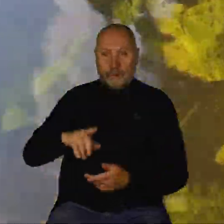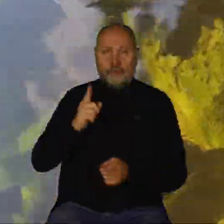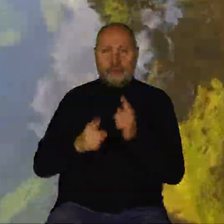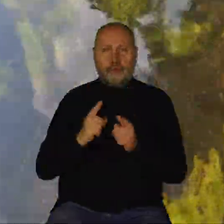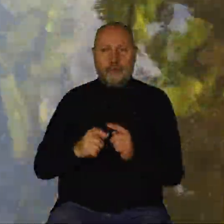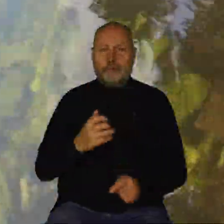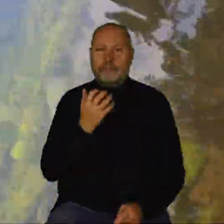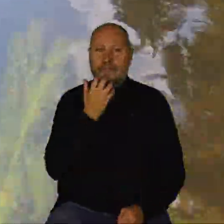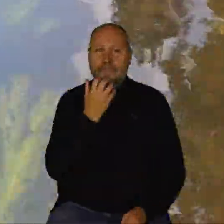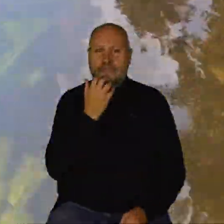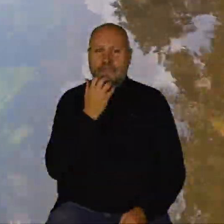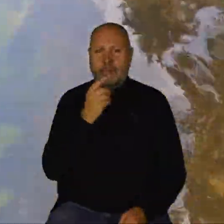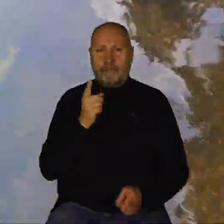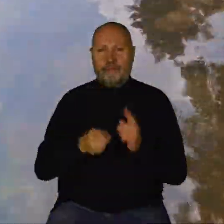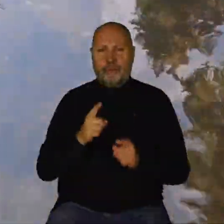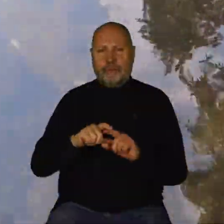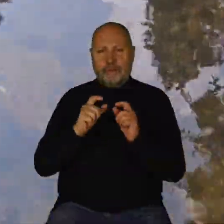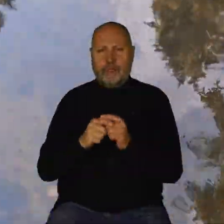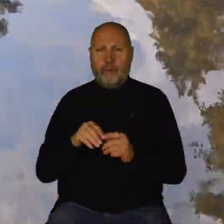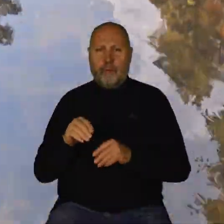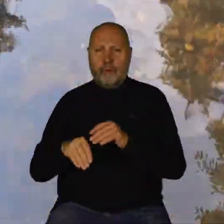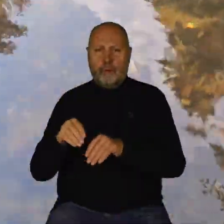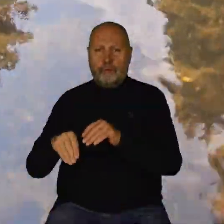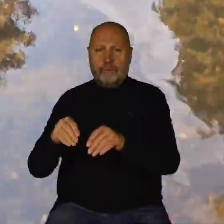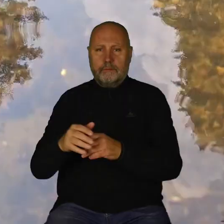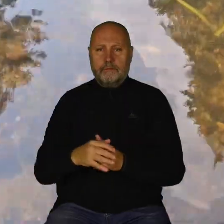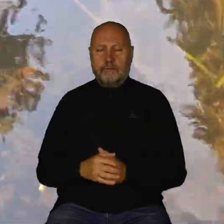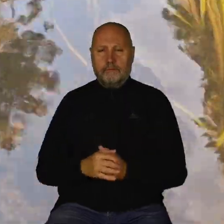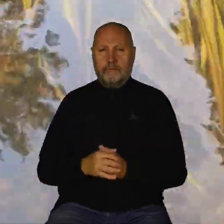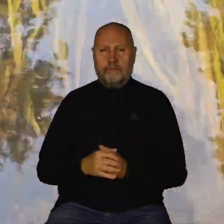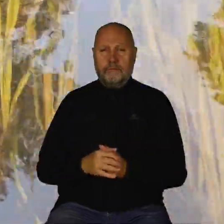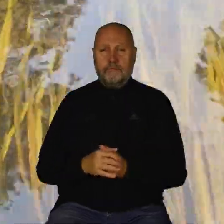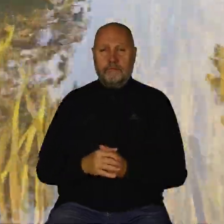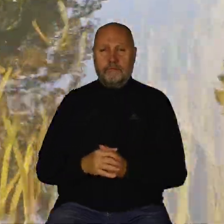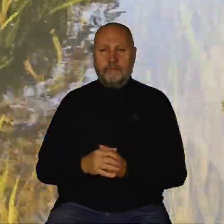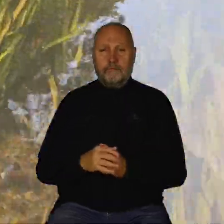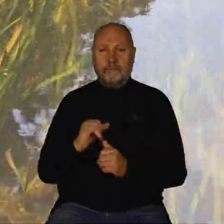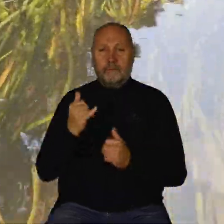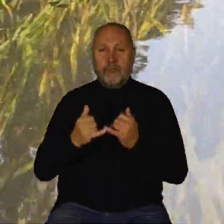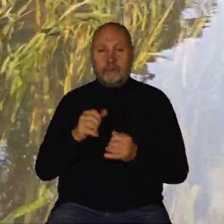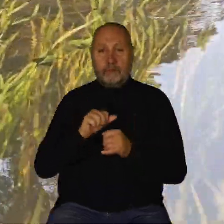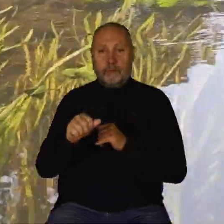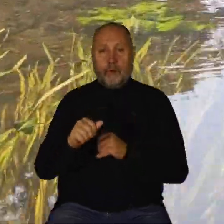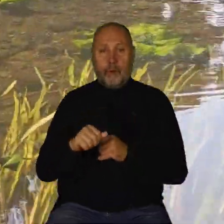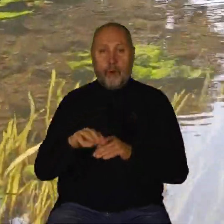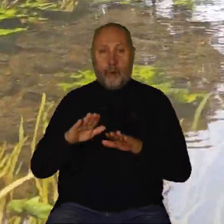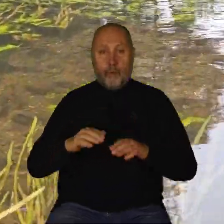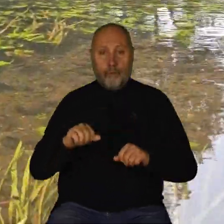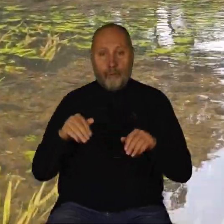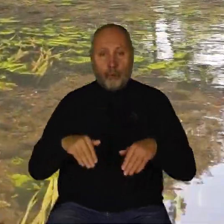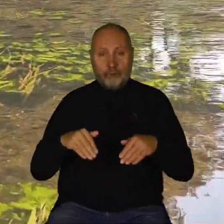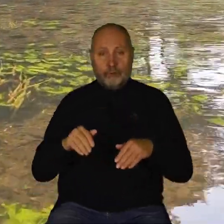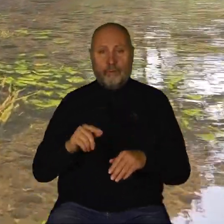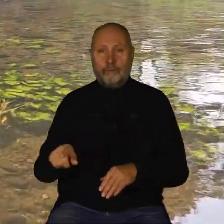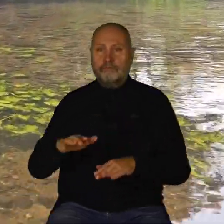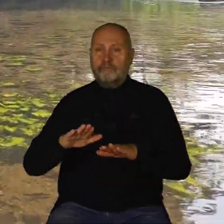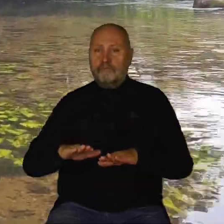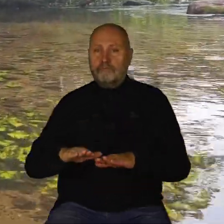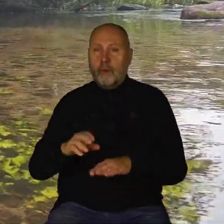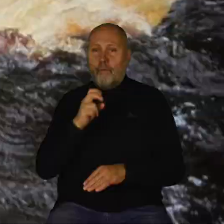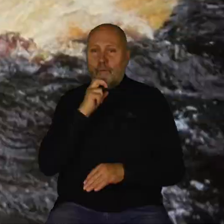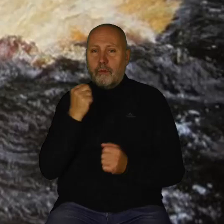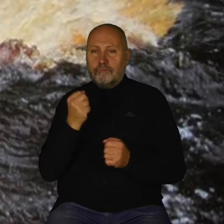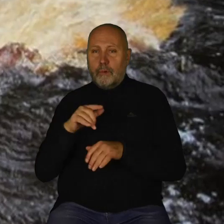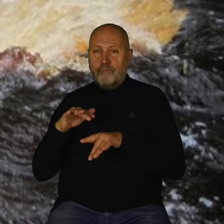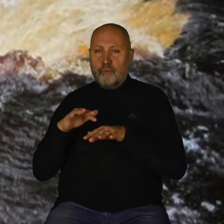płytszy zbiornik szybciej się nagrzewa przyspieszając cały proces w miarę możliwości nie rosz ono w wodach